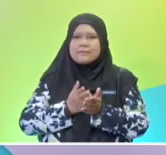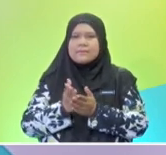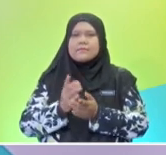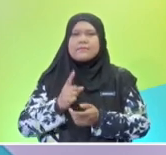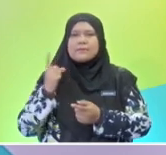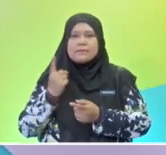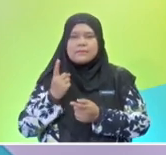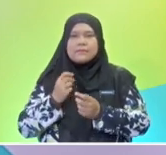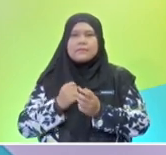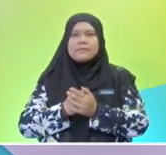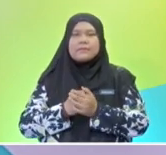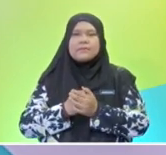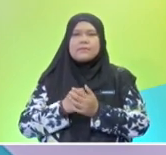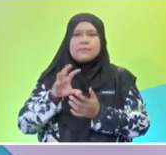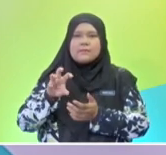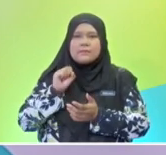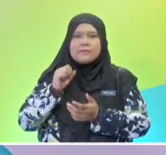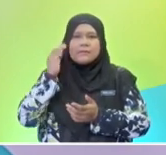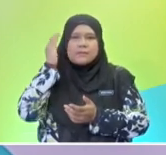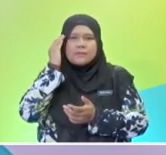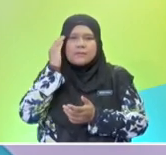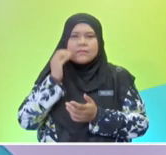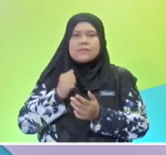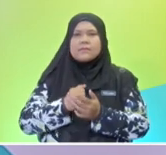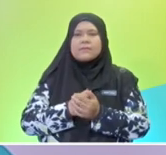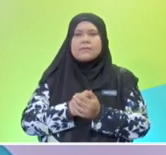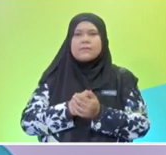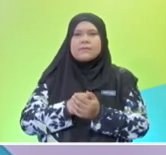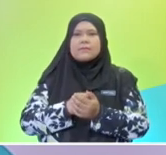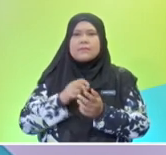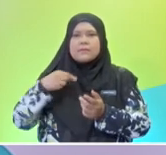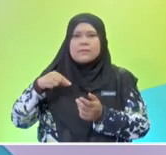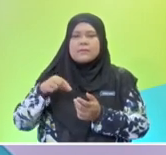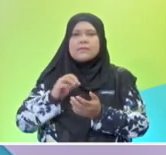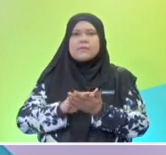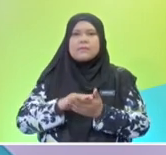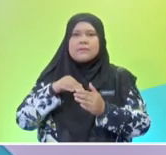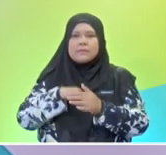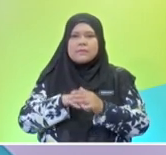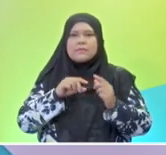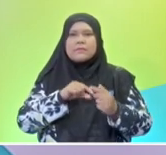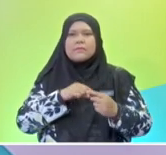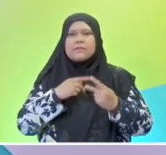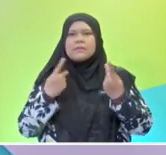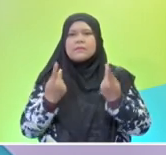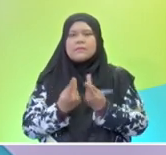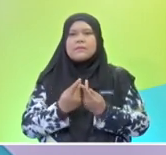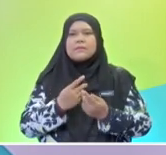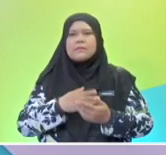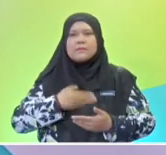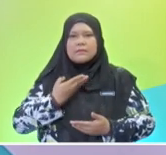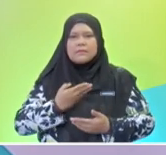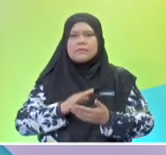sentiasa mengambil berat. Ini pun salah satu kualiti yang perlu diamalkan dalam keluarga bahagia. Perlu mengambil berat semasa